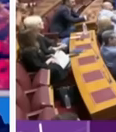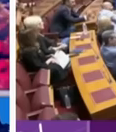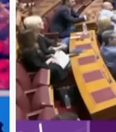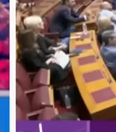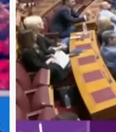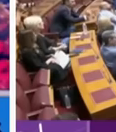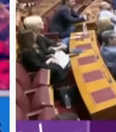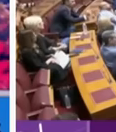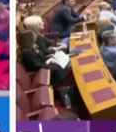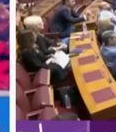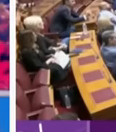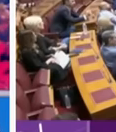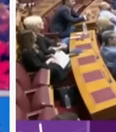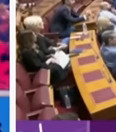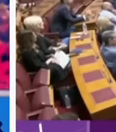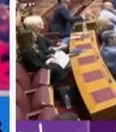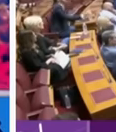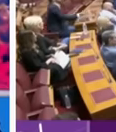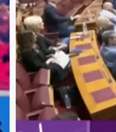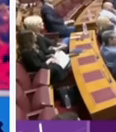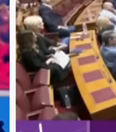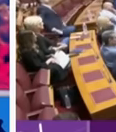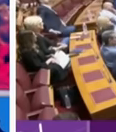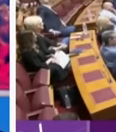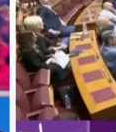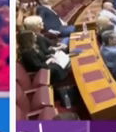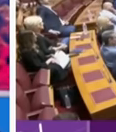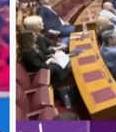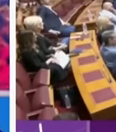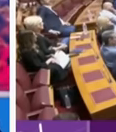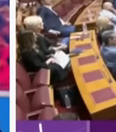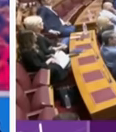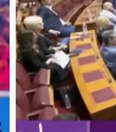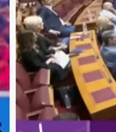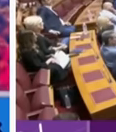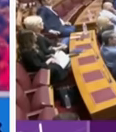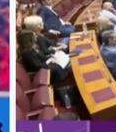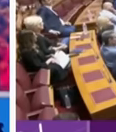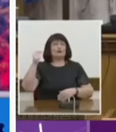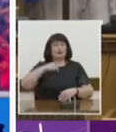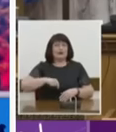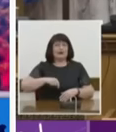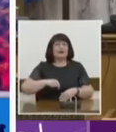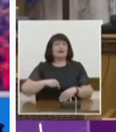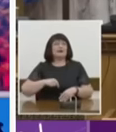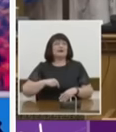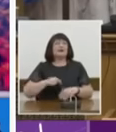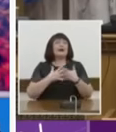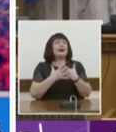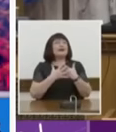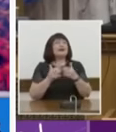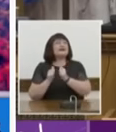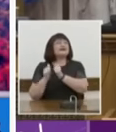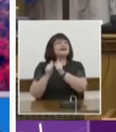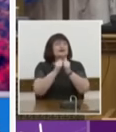τέτοιο σώμα που γνωρίζετε ποια είναι η προέλευσή του όπως αντιλαμβάνεστε και το το κυριότερο να σας πω καταρχάς ότι κυρίως υποδεικνύει